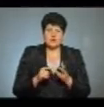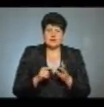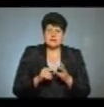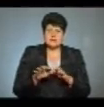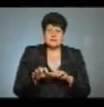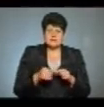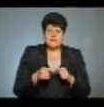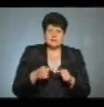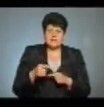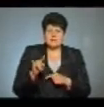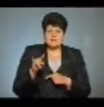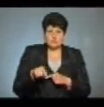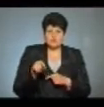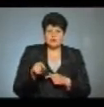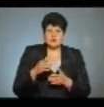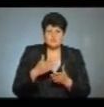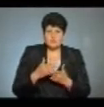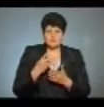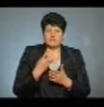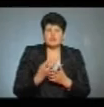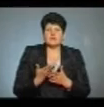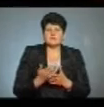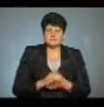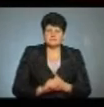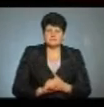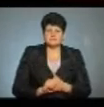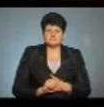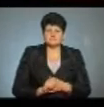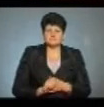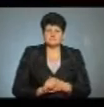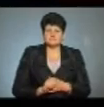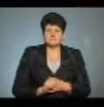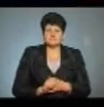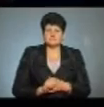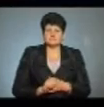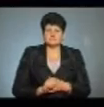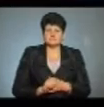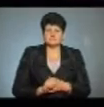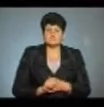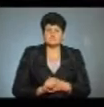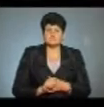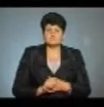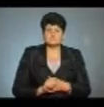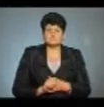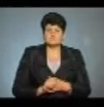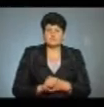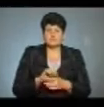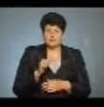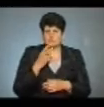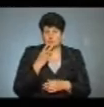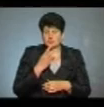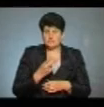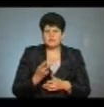забирають через віконце. Вони мають такий вигляд. Бачите, у нас через шлюзове віконечко. Ми можемо подивитися,